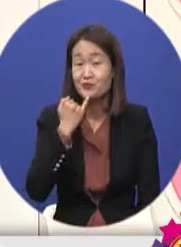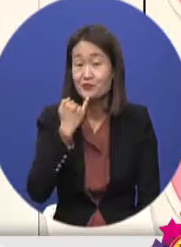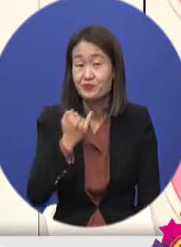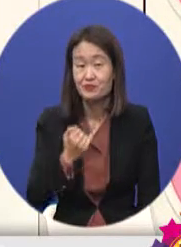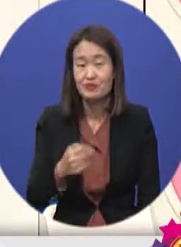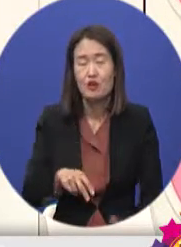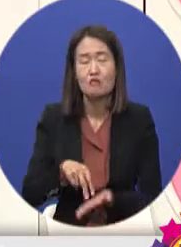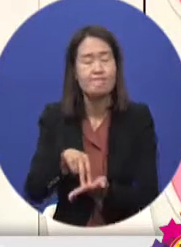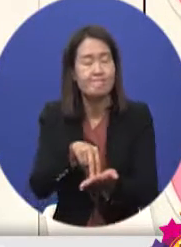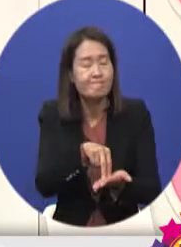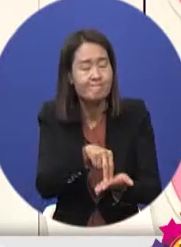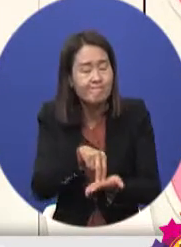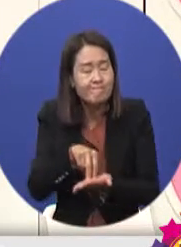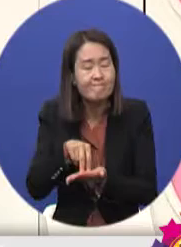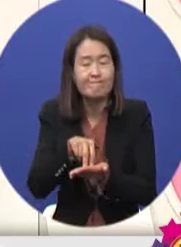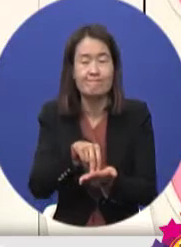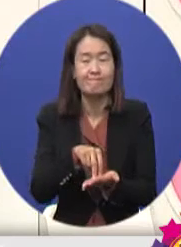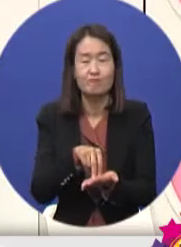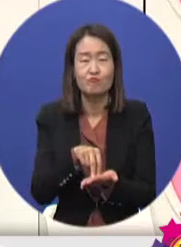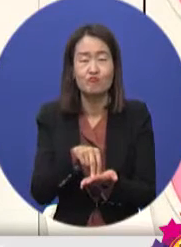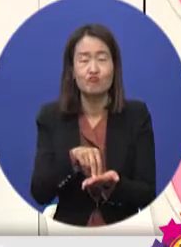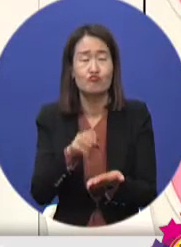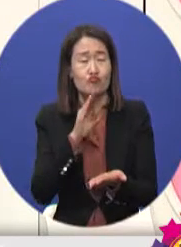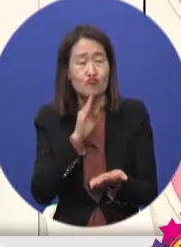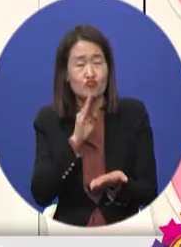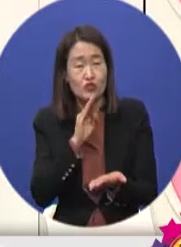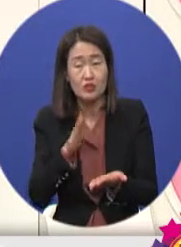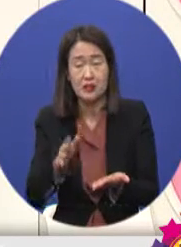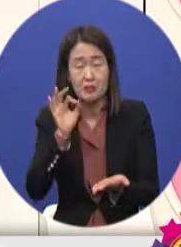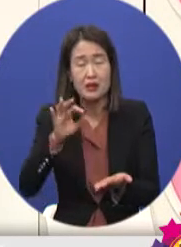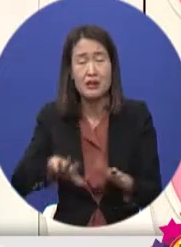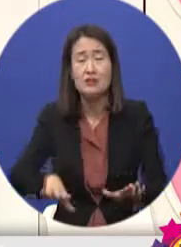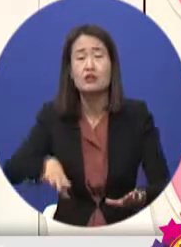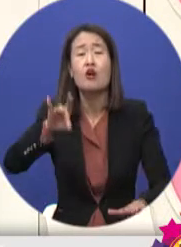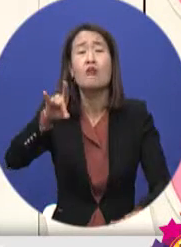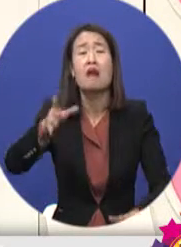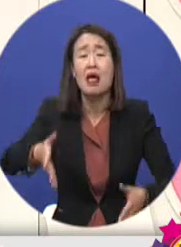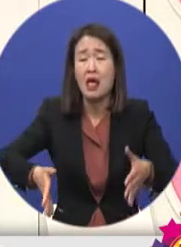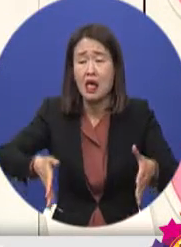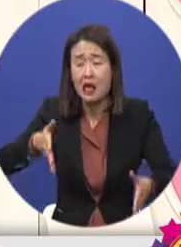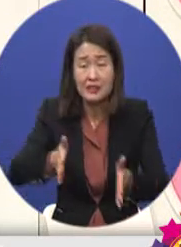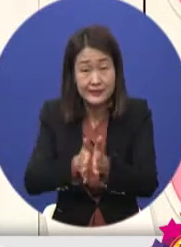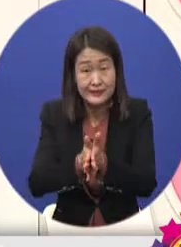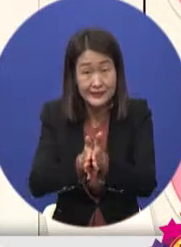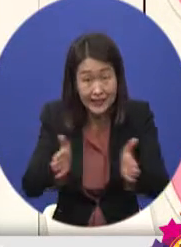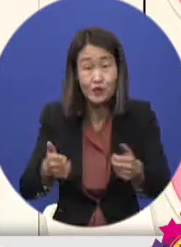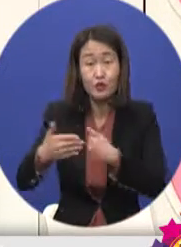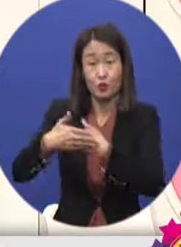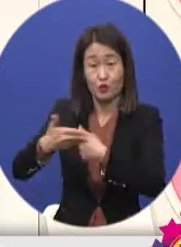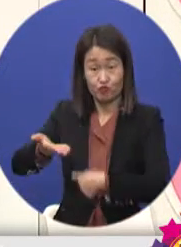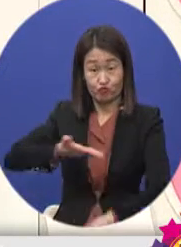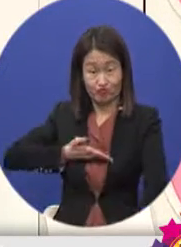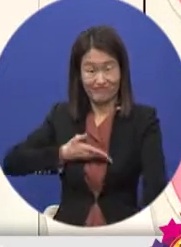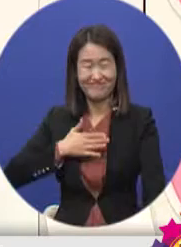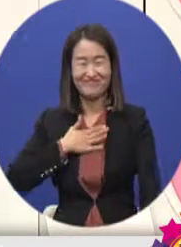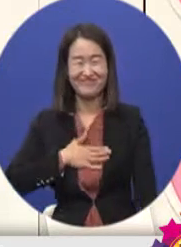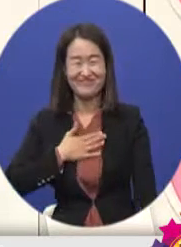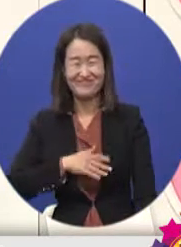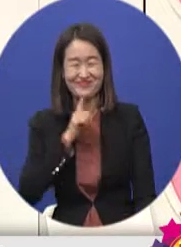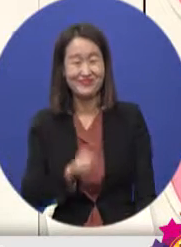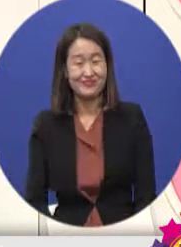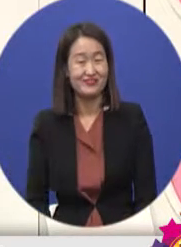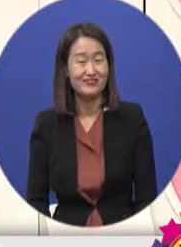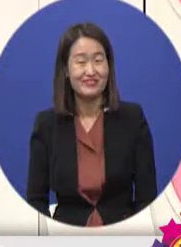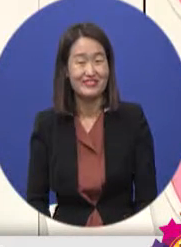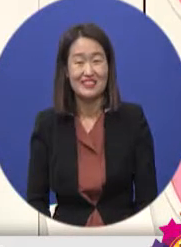네. 쓸쓸하고 예. 외롭고. 처음인 게. 네. 처음에 시작해주세요. 아유 알았습니다.